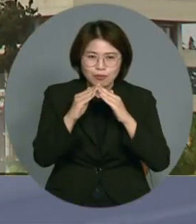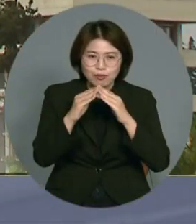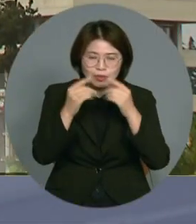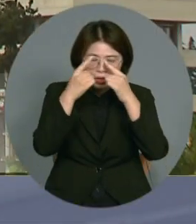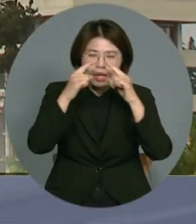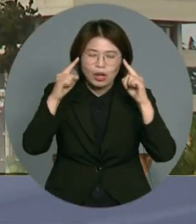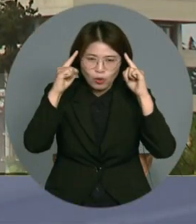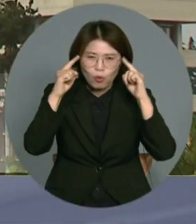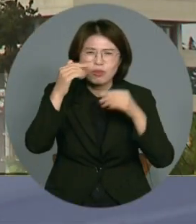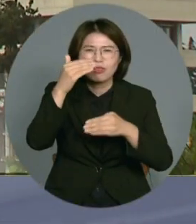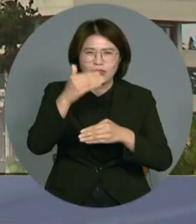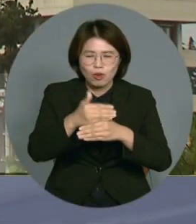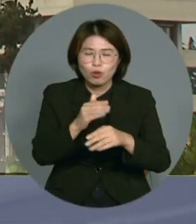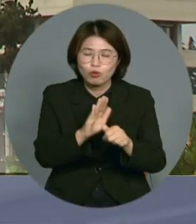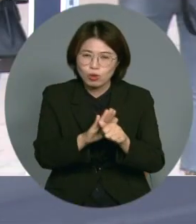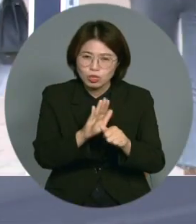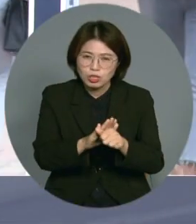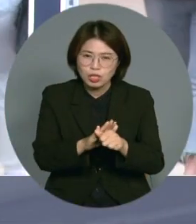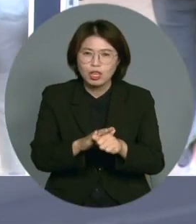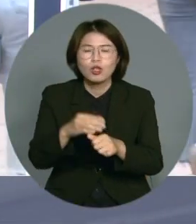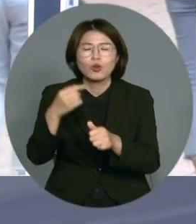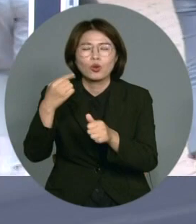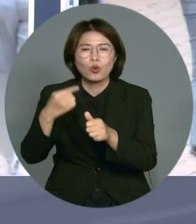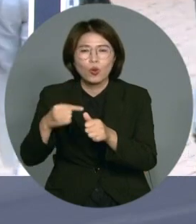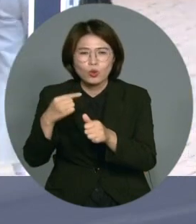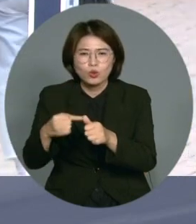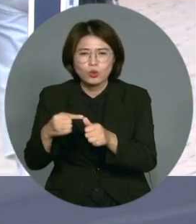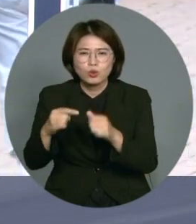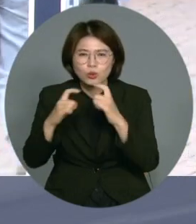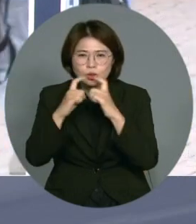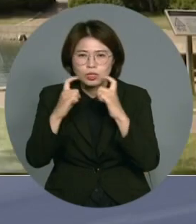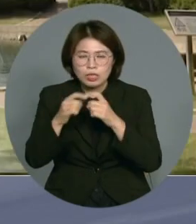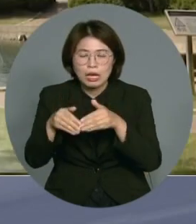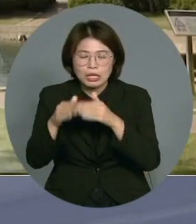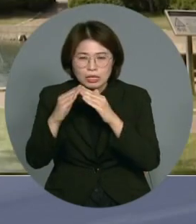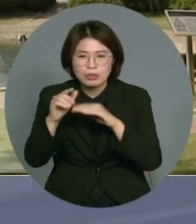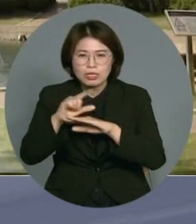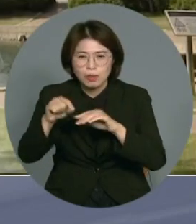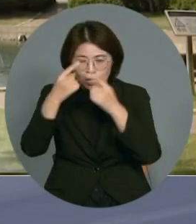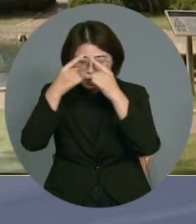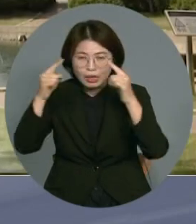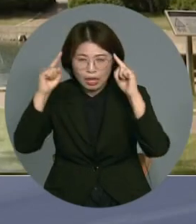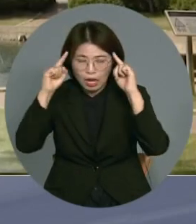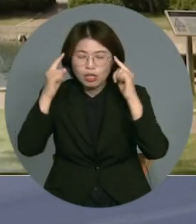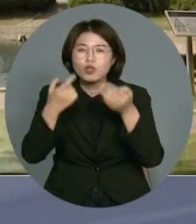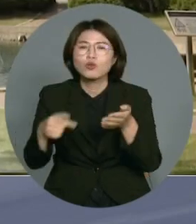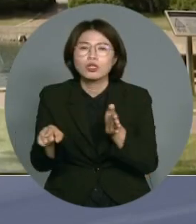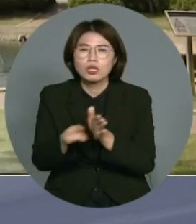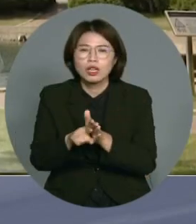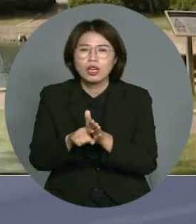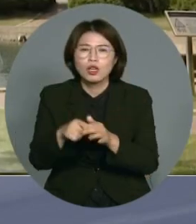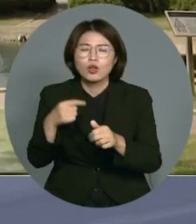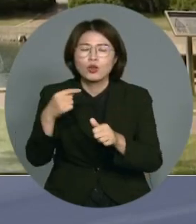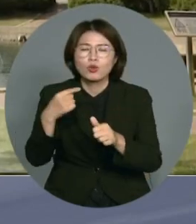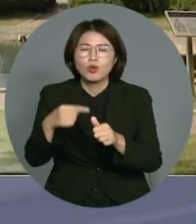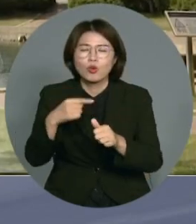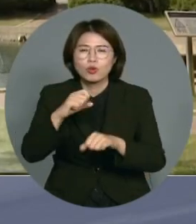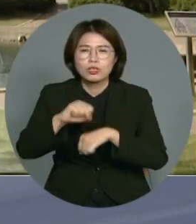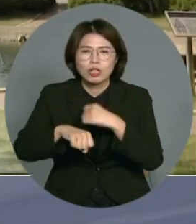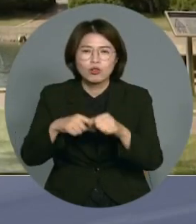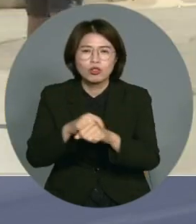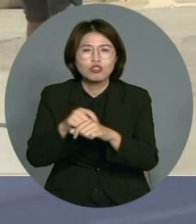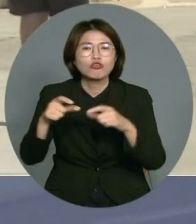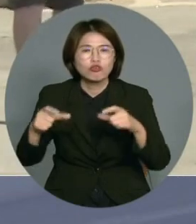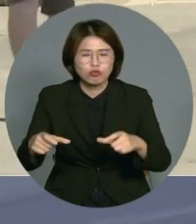준다든지 또 지방 사립대학의 교육 사립이나 지방대학에 위한 교육 자유특구를 가지고 경쟁력을 갖게